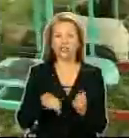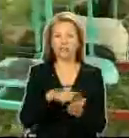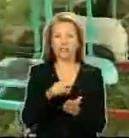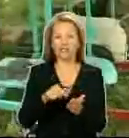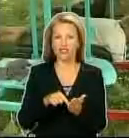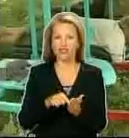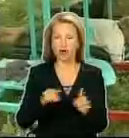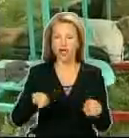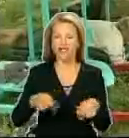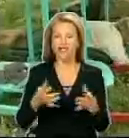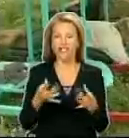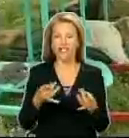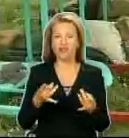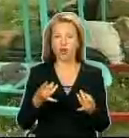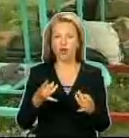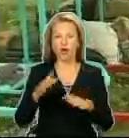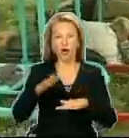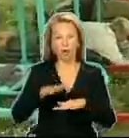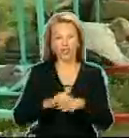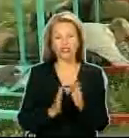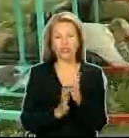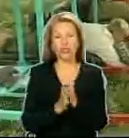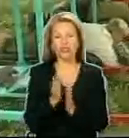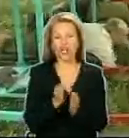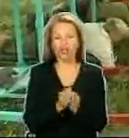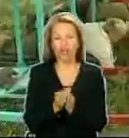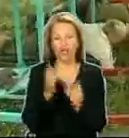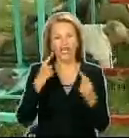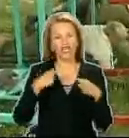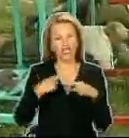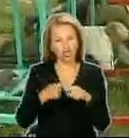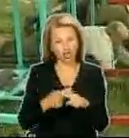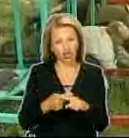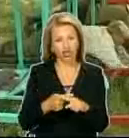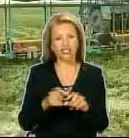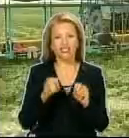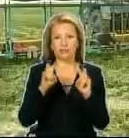о создании сырьевой базы по выращиванию огурцов. Технические